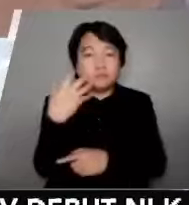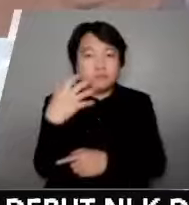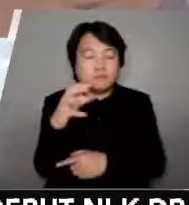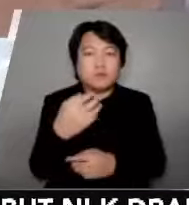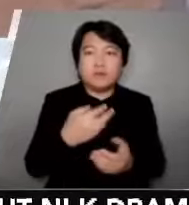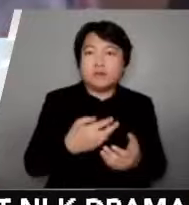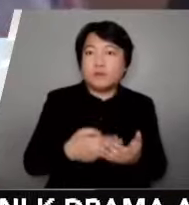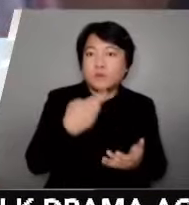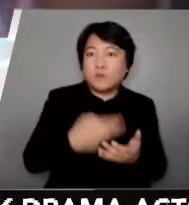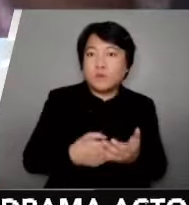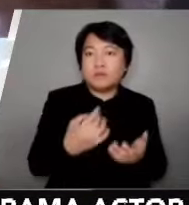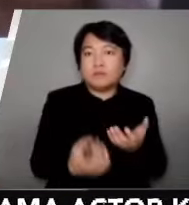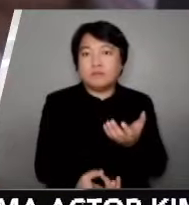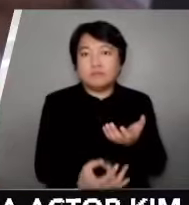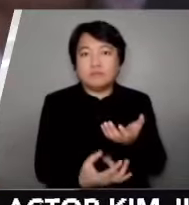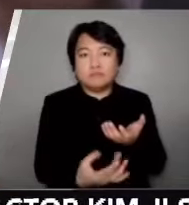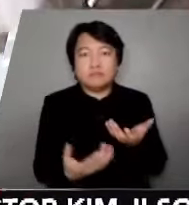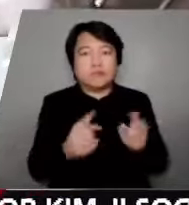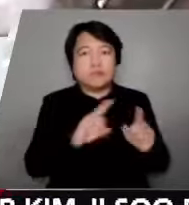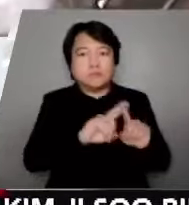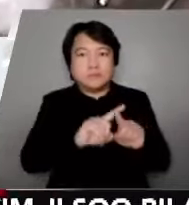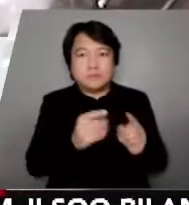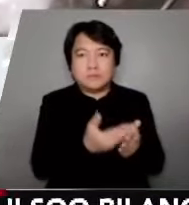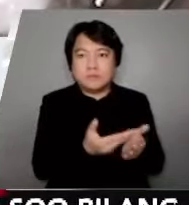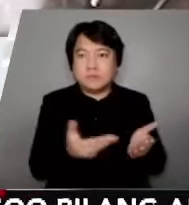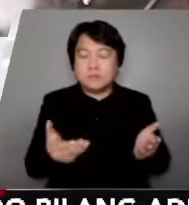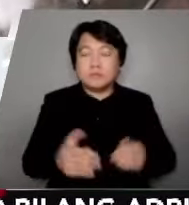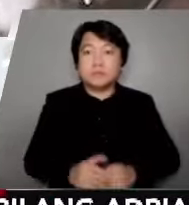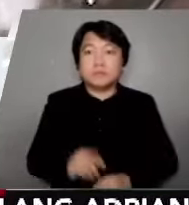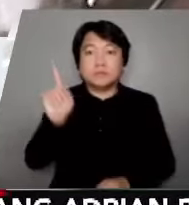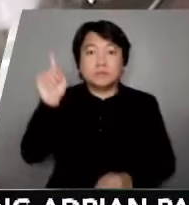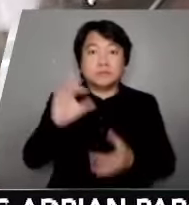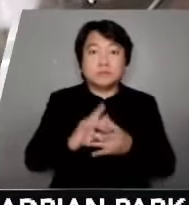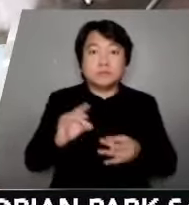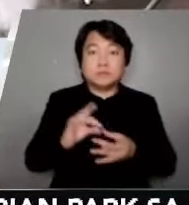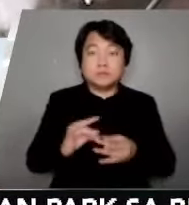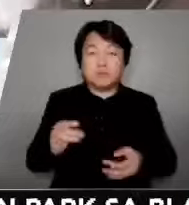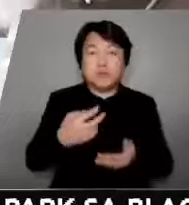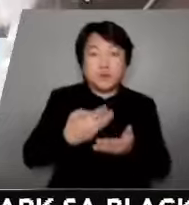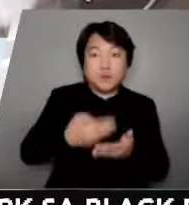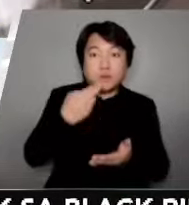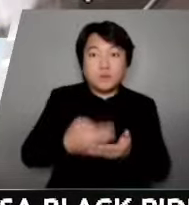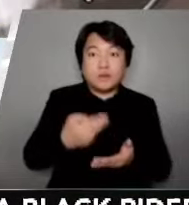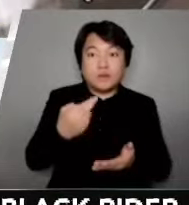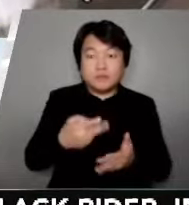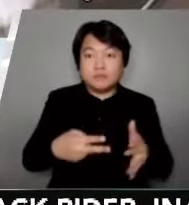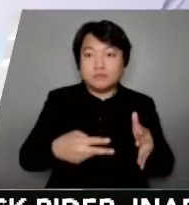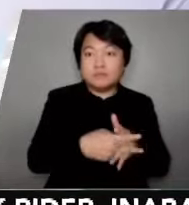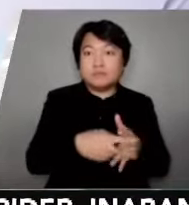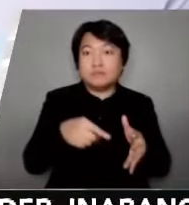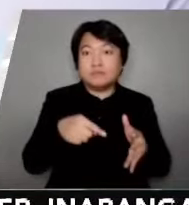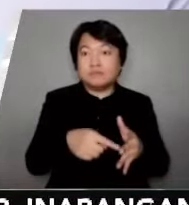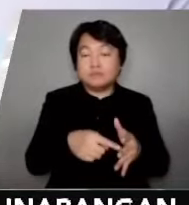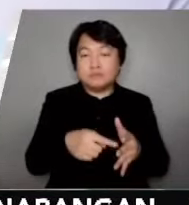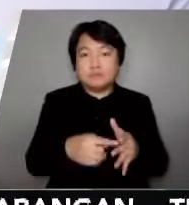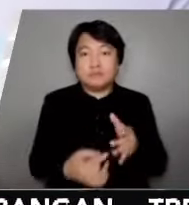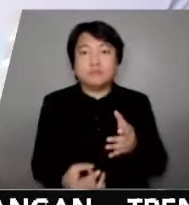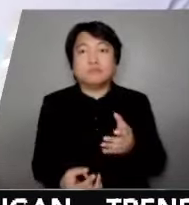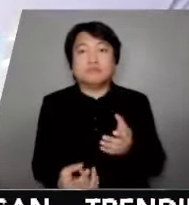checking nakita natin na hindi lang po Iyung rice cooker ang merong ah ang walang hindi CP